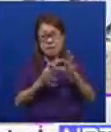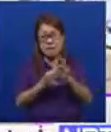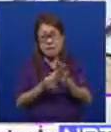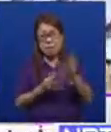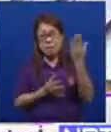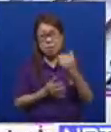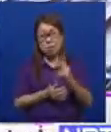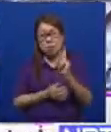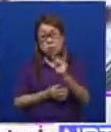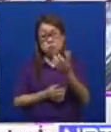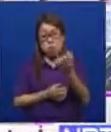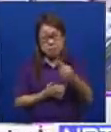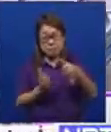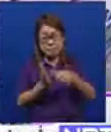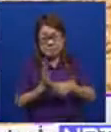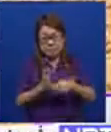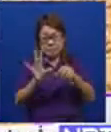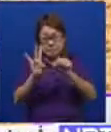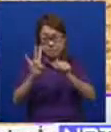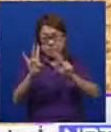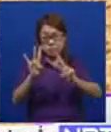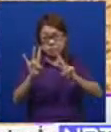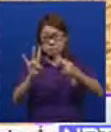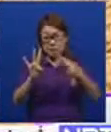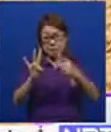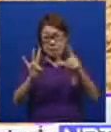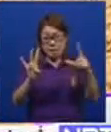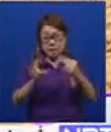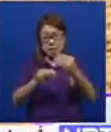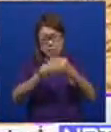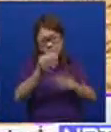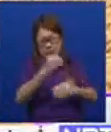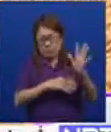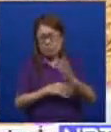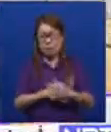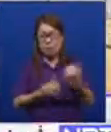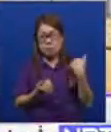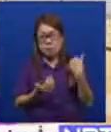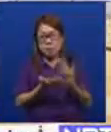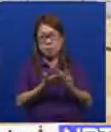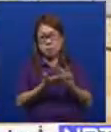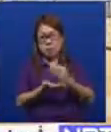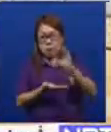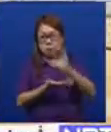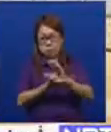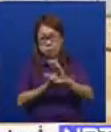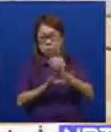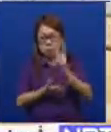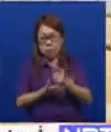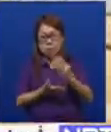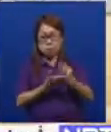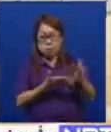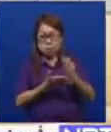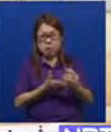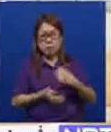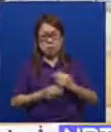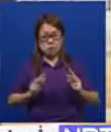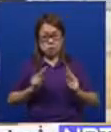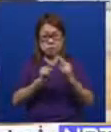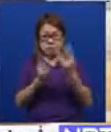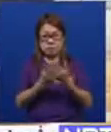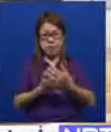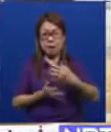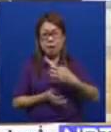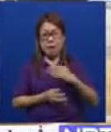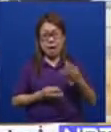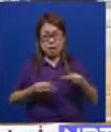วงเทิ 7,20, บาท เพื่อร nied Senhor per boss่ยืยนหกร้กนคลังไม่ได้ต้องการจะ